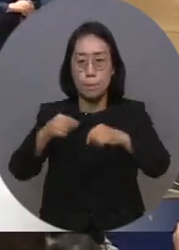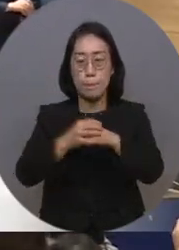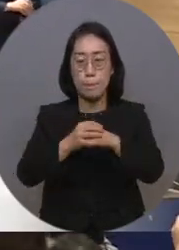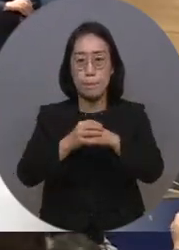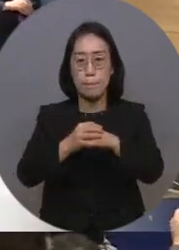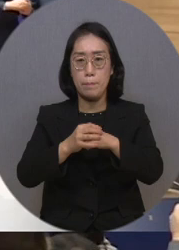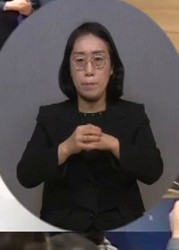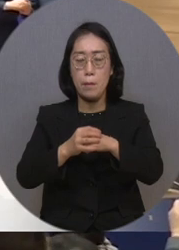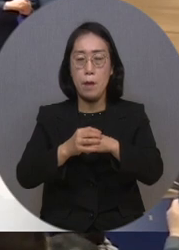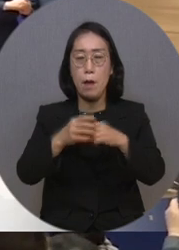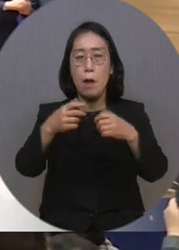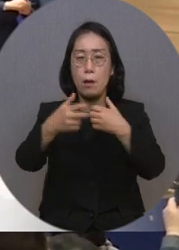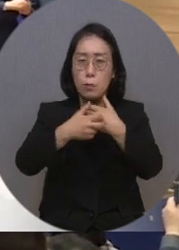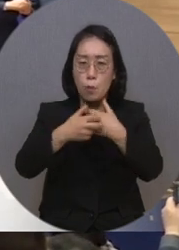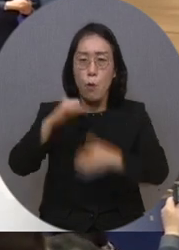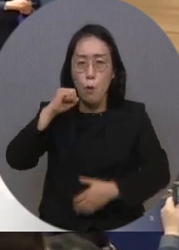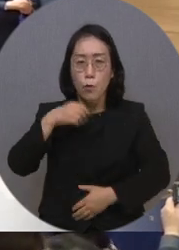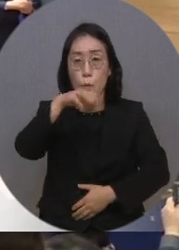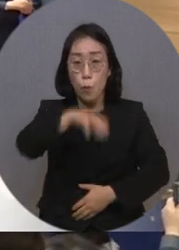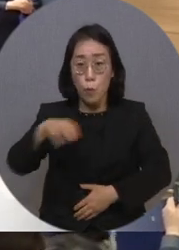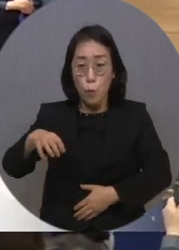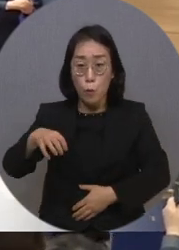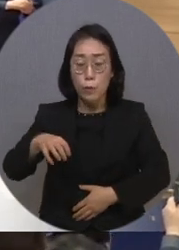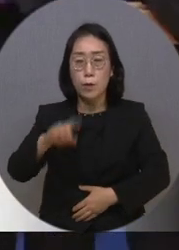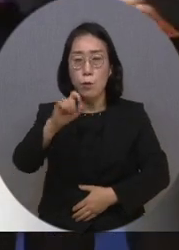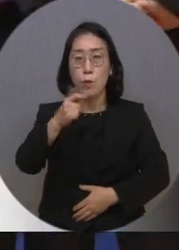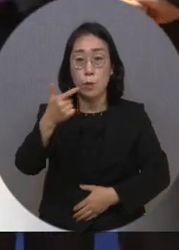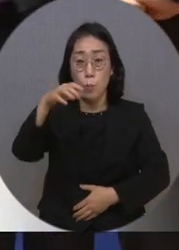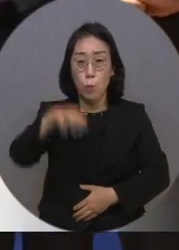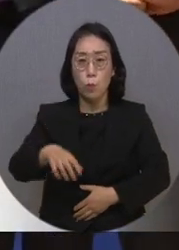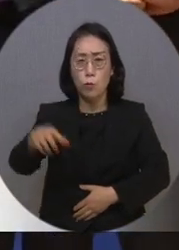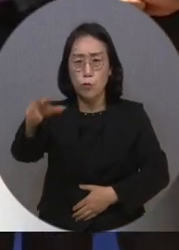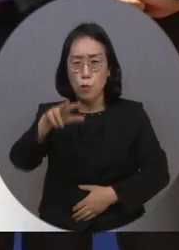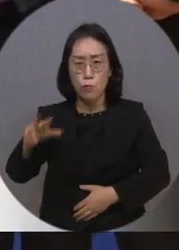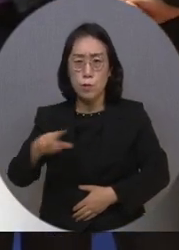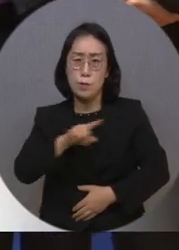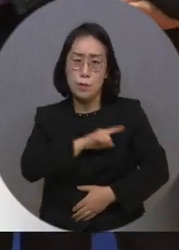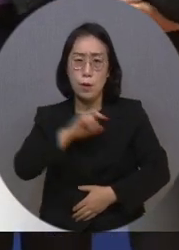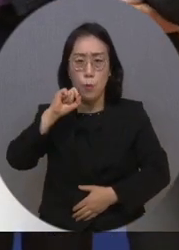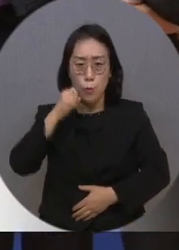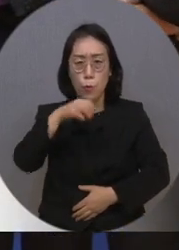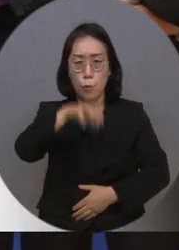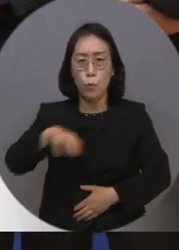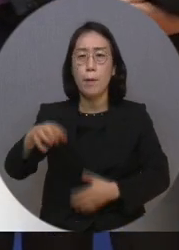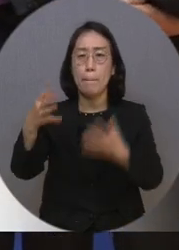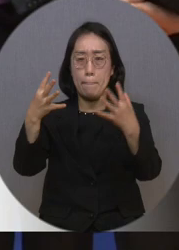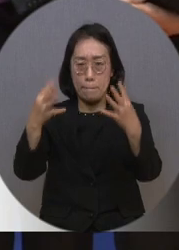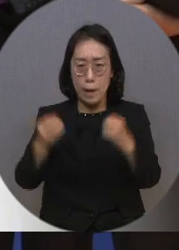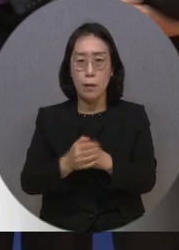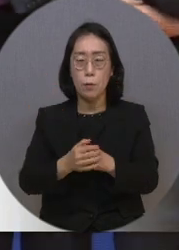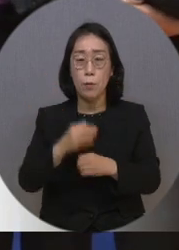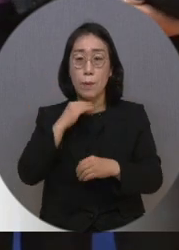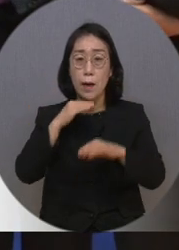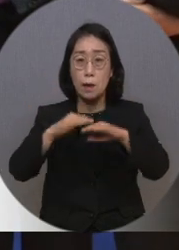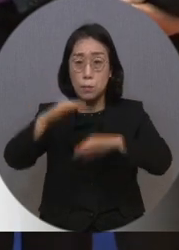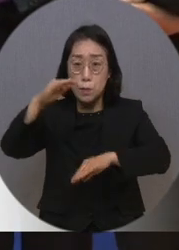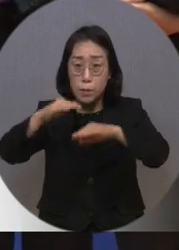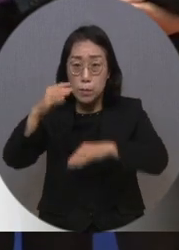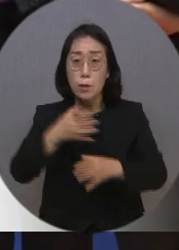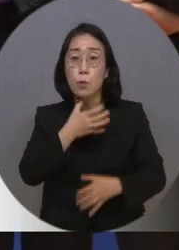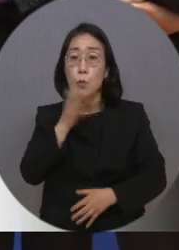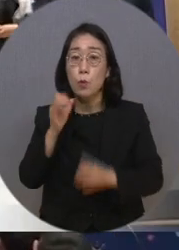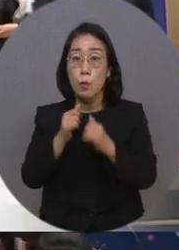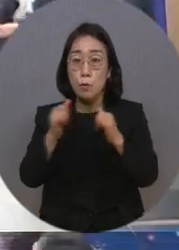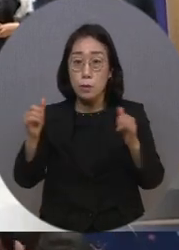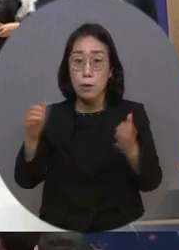응급의료분야 취업지역 48곳 가운데 17곳으로 전국 최다이며 초고령화 사회에 접어들어 의료 서비스 수요가 많은